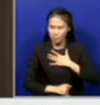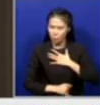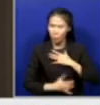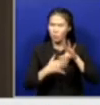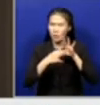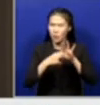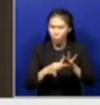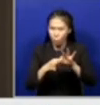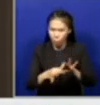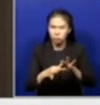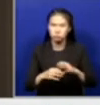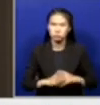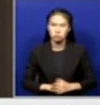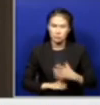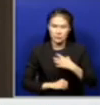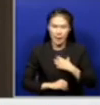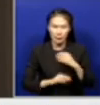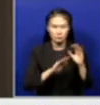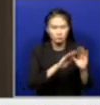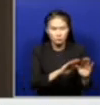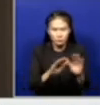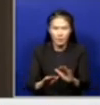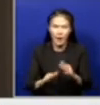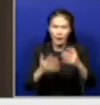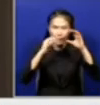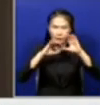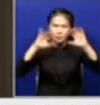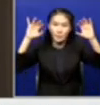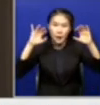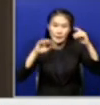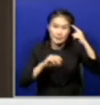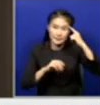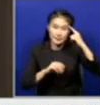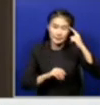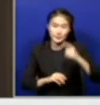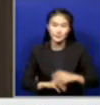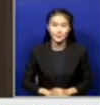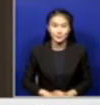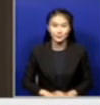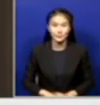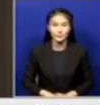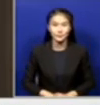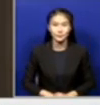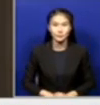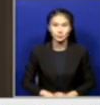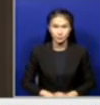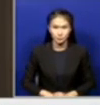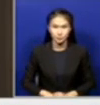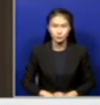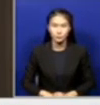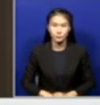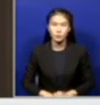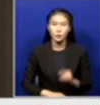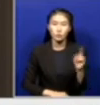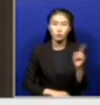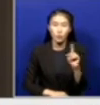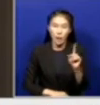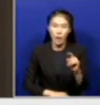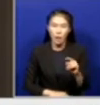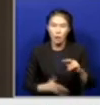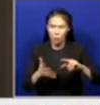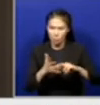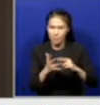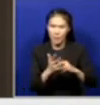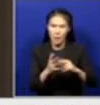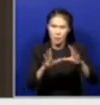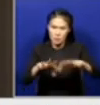ใยอยากจะฝากทางรัฐบาลไปว่าเอาเรื่องแห่งความทั่วถึงเอามา